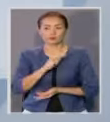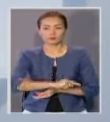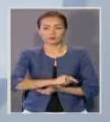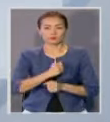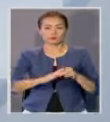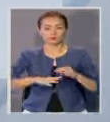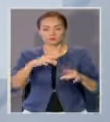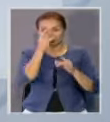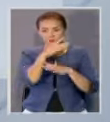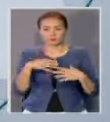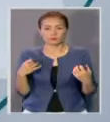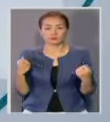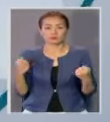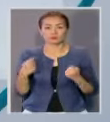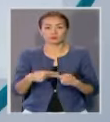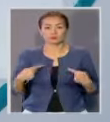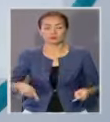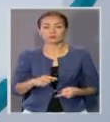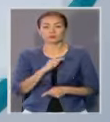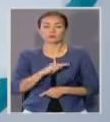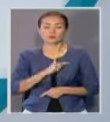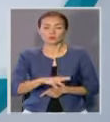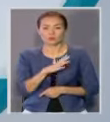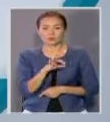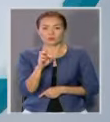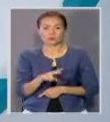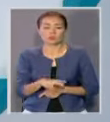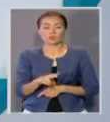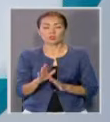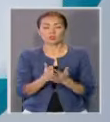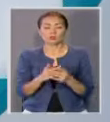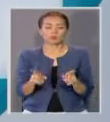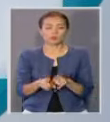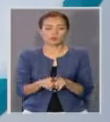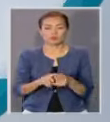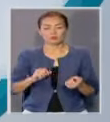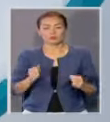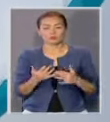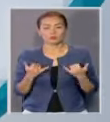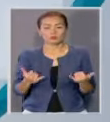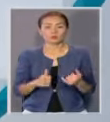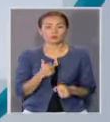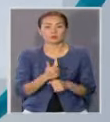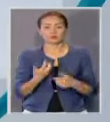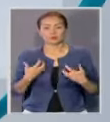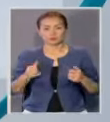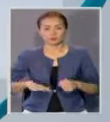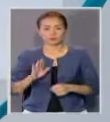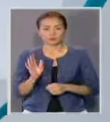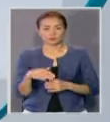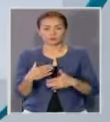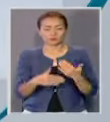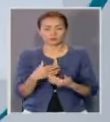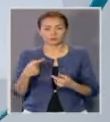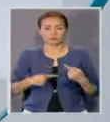учреждений культуры и искусства и спорта работа в области книгоиздания также напряженная сейчас основные усилия направлены на повышение